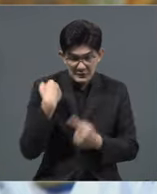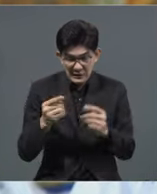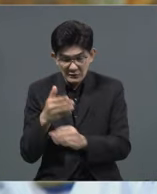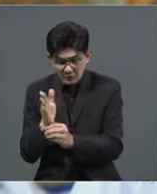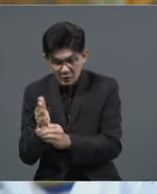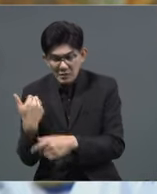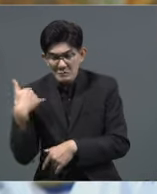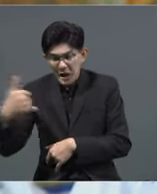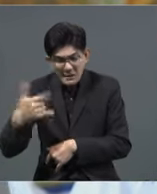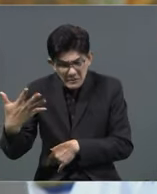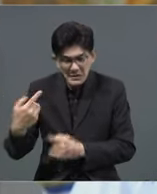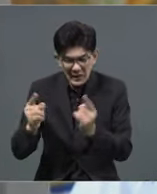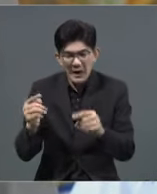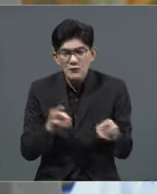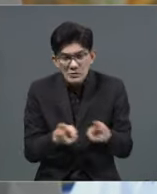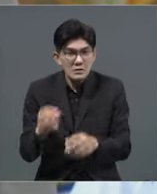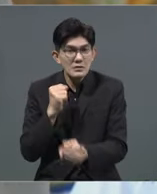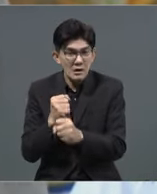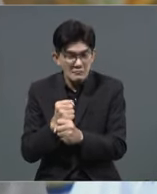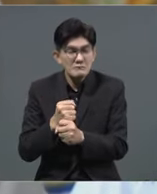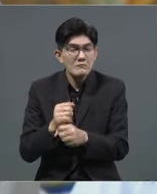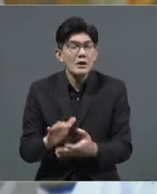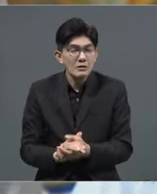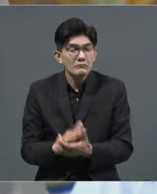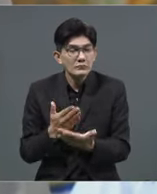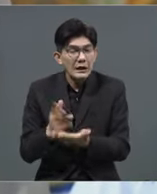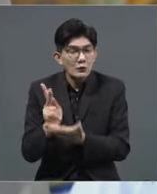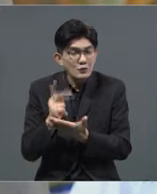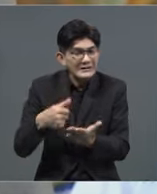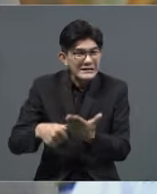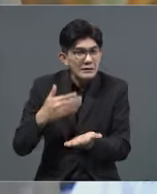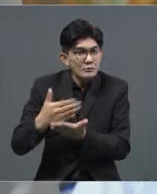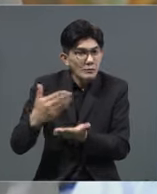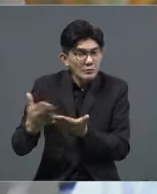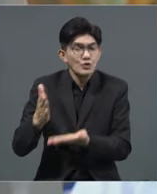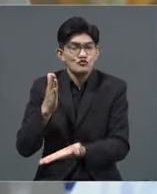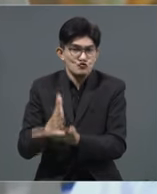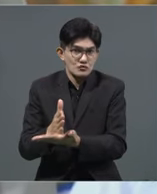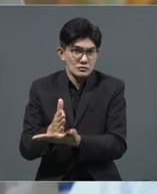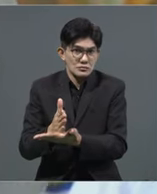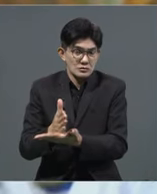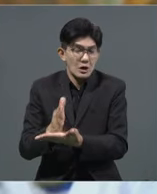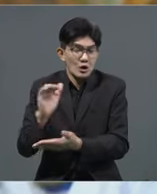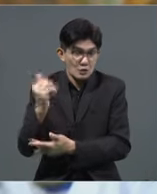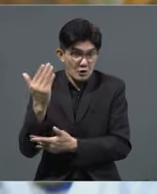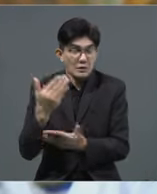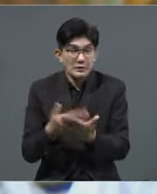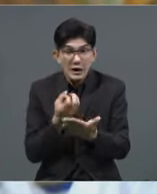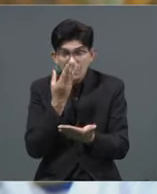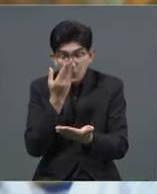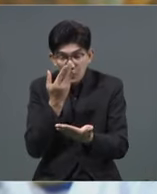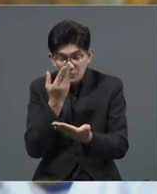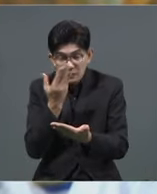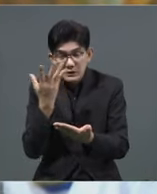าก็มีเหมือนกันมีกลไกในการพักชำระเงินต้นนะครับแต่ดอกคิดเหลือ